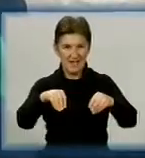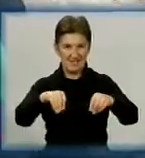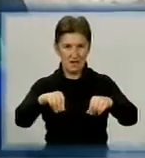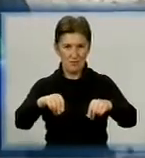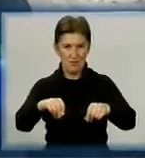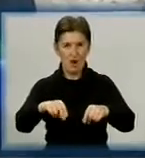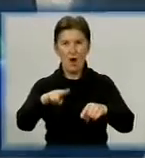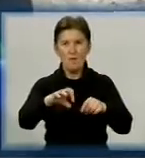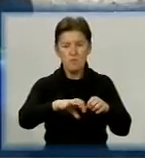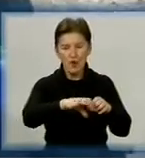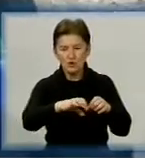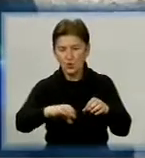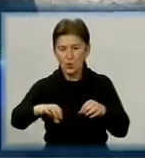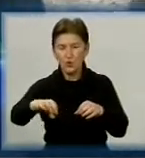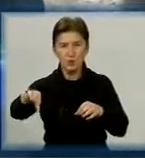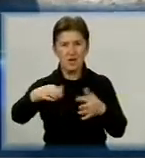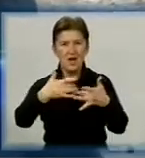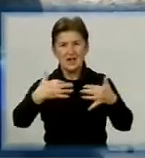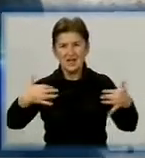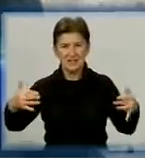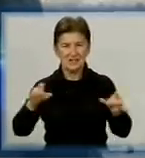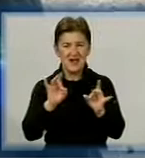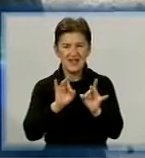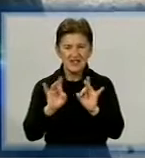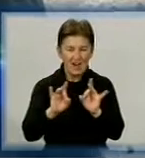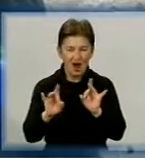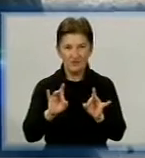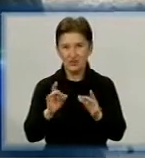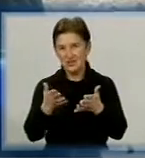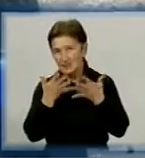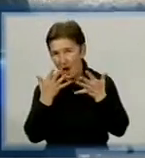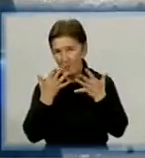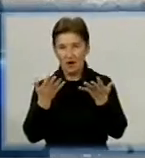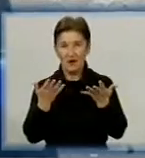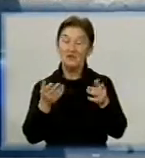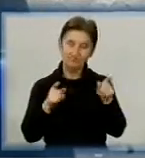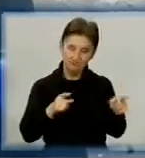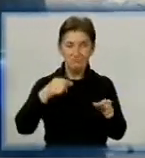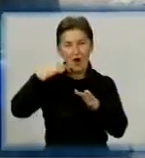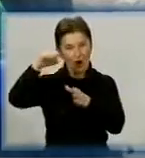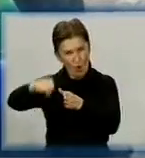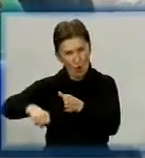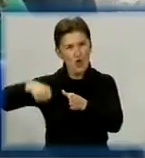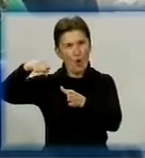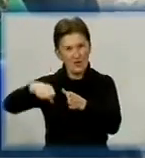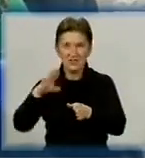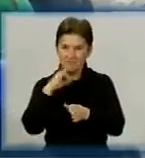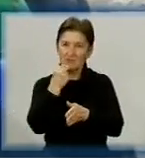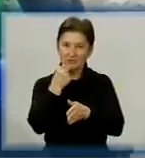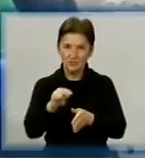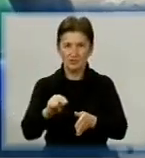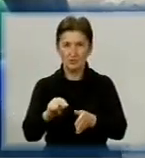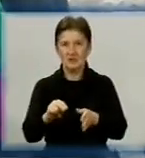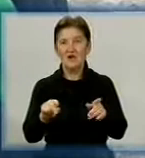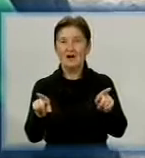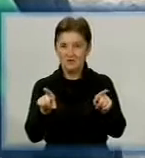що вона йде по трубах там з різною ржавчиною, з різними запахами і це. Звісно, колодязною. Тут і навіть розмови не може бути. Яка б вона